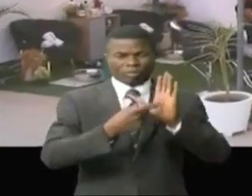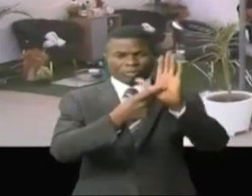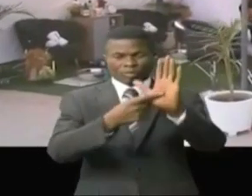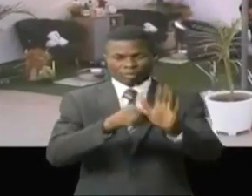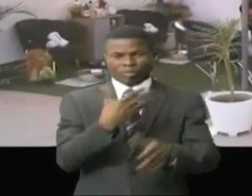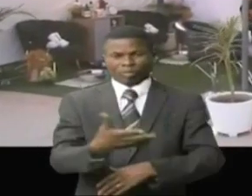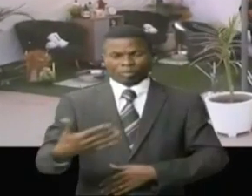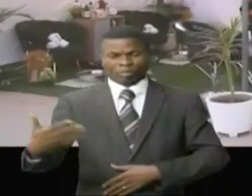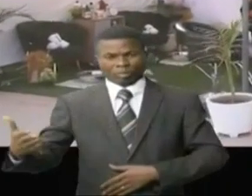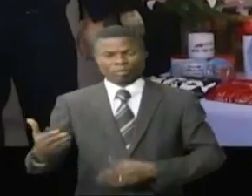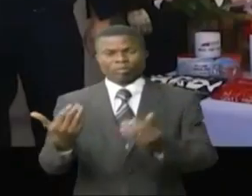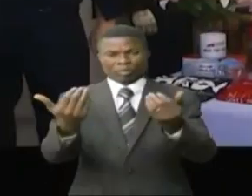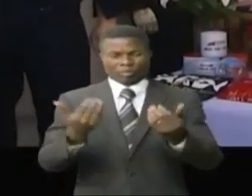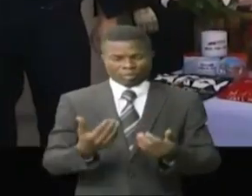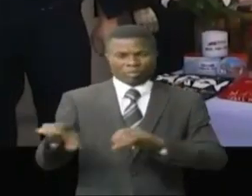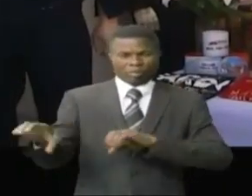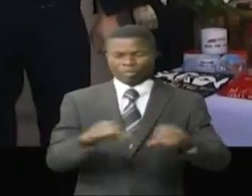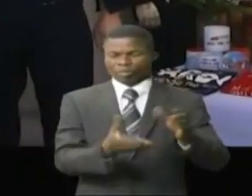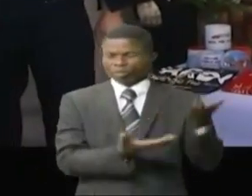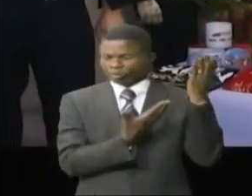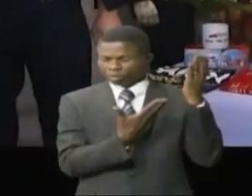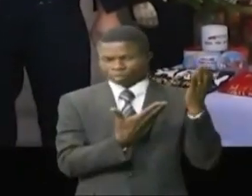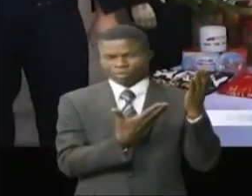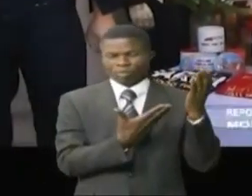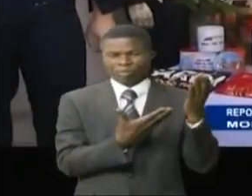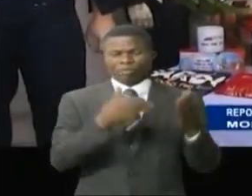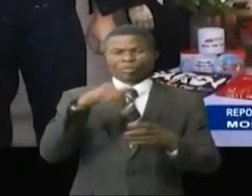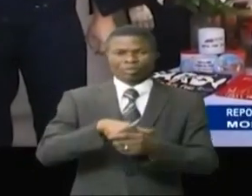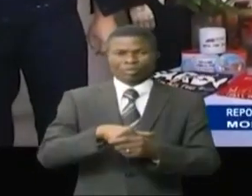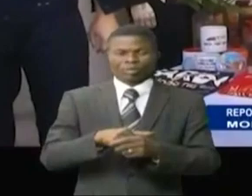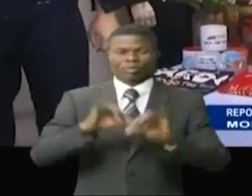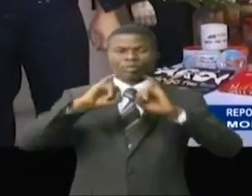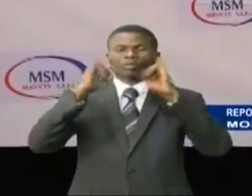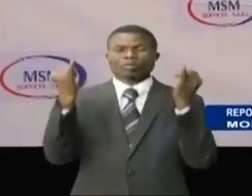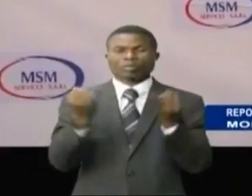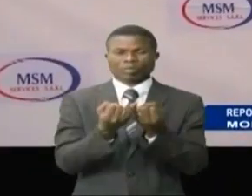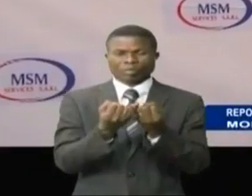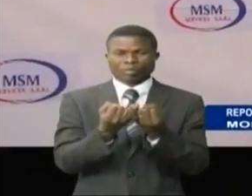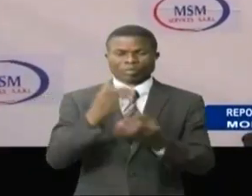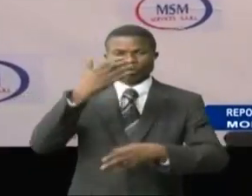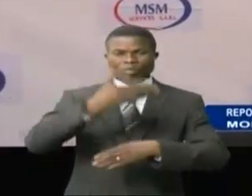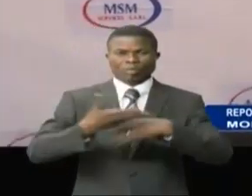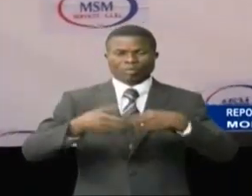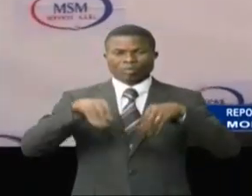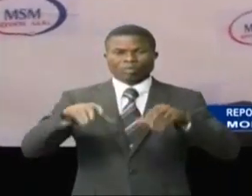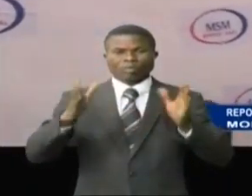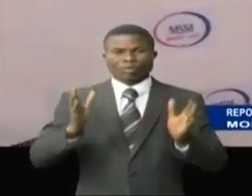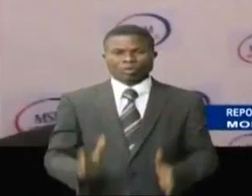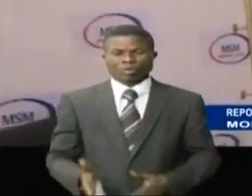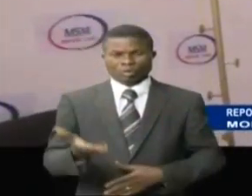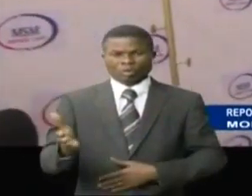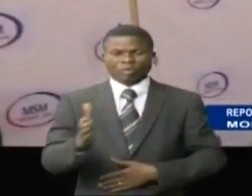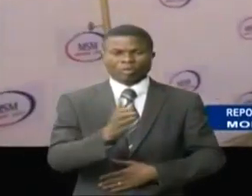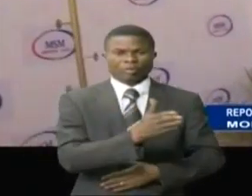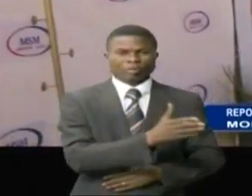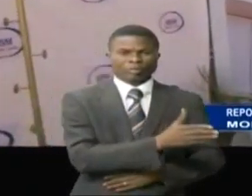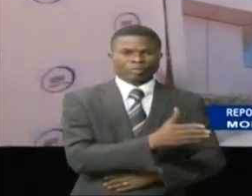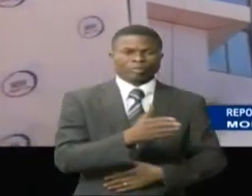Béton qui se veut un événement incontournable dans l'industrie de la construction.